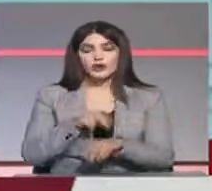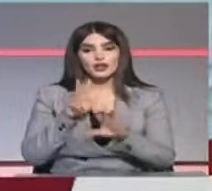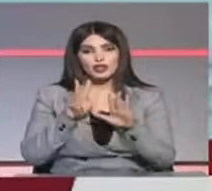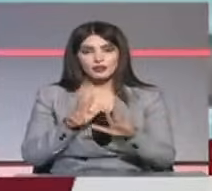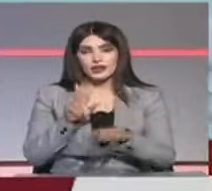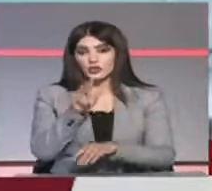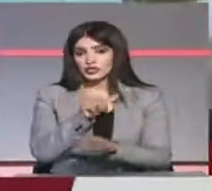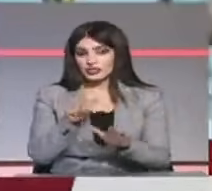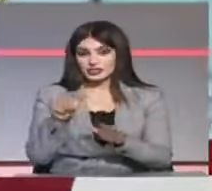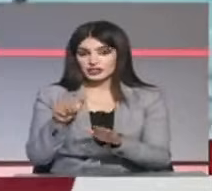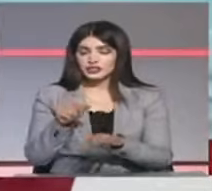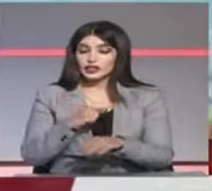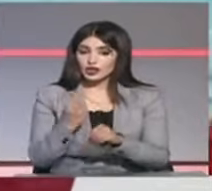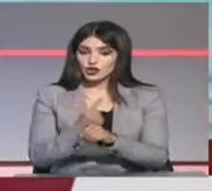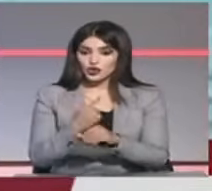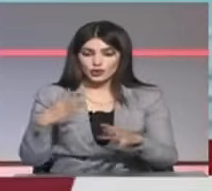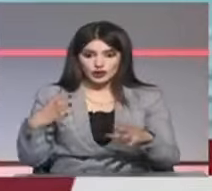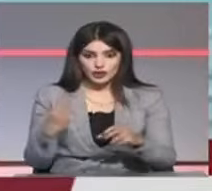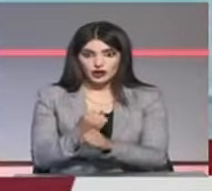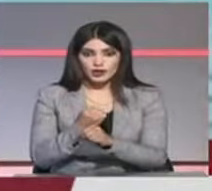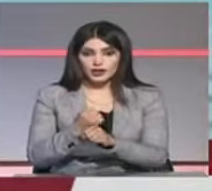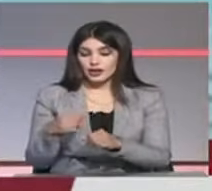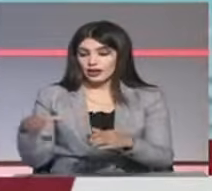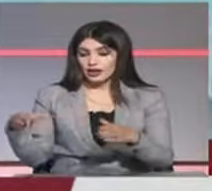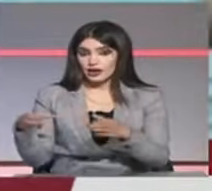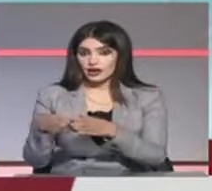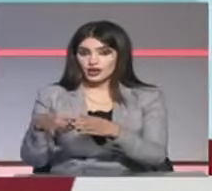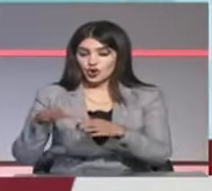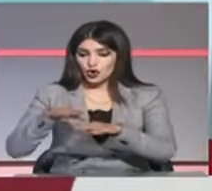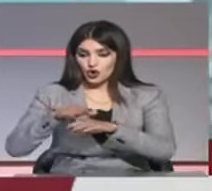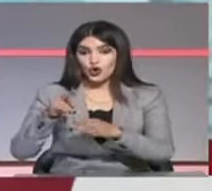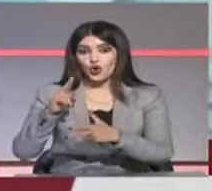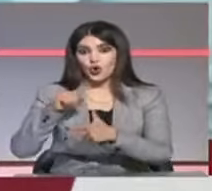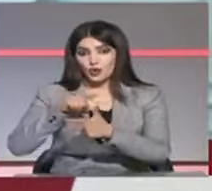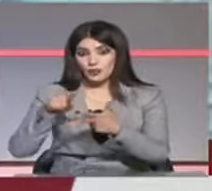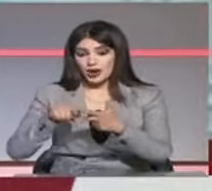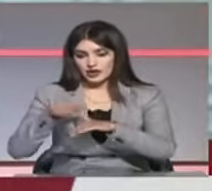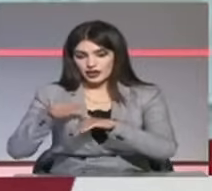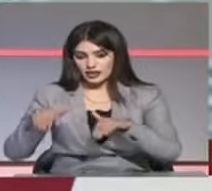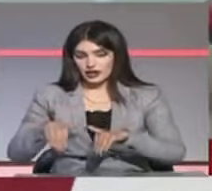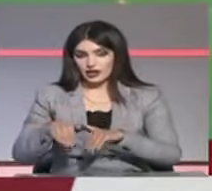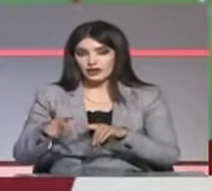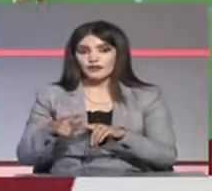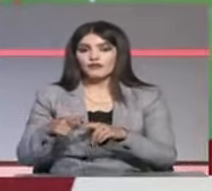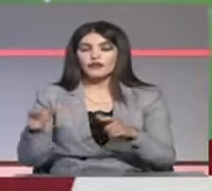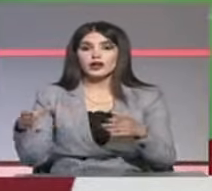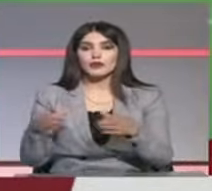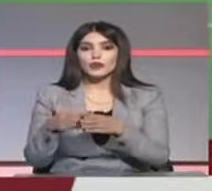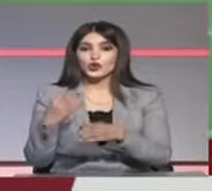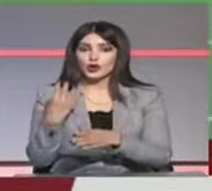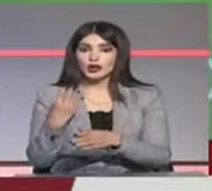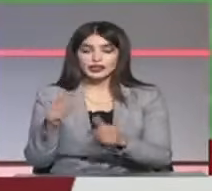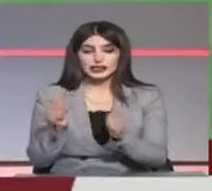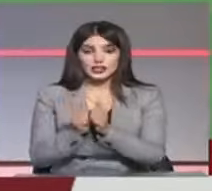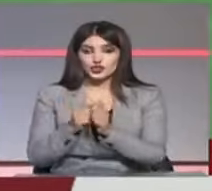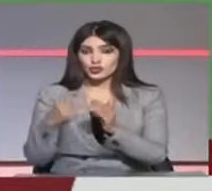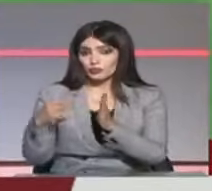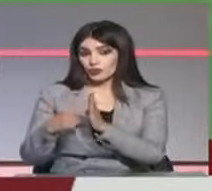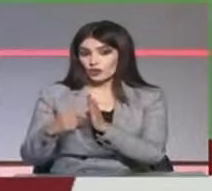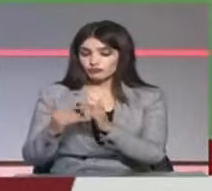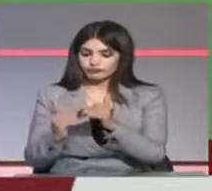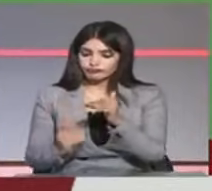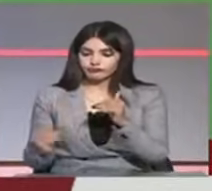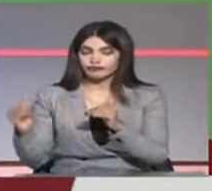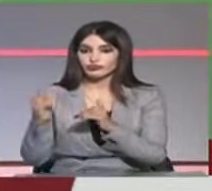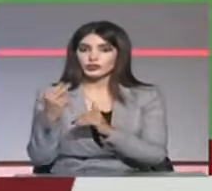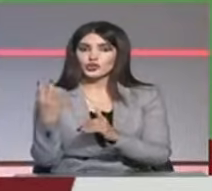والستين ليتاهل ممثل تونس لربع النهائي في صداره المجموعه الرابعه باحدى عشره نقطه متقدما